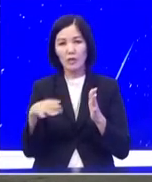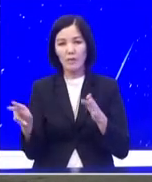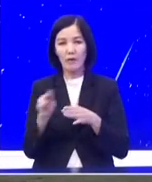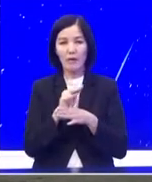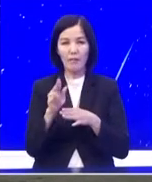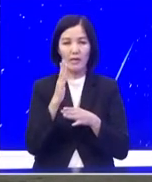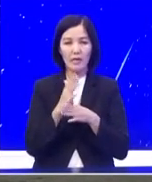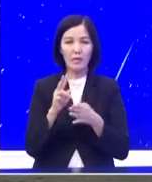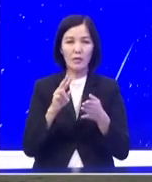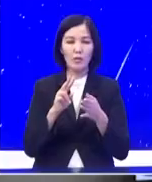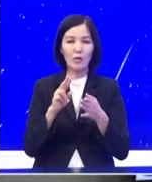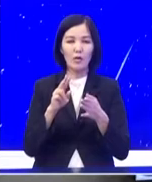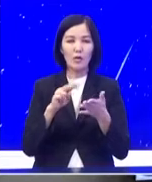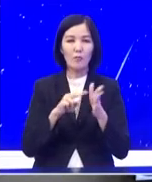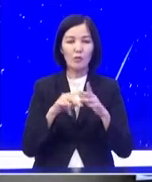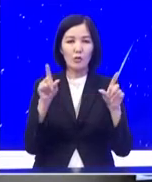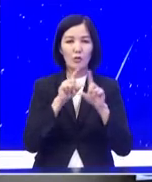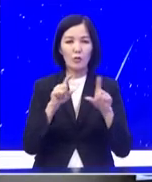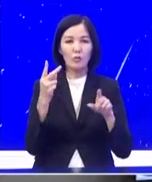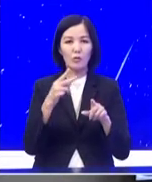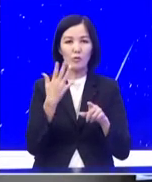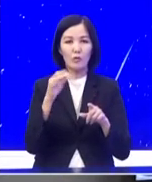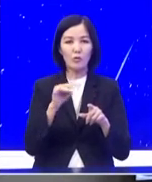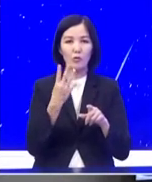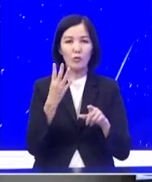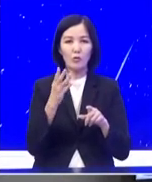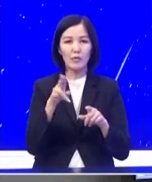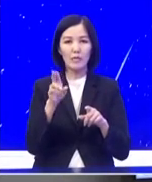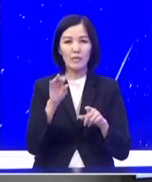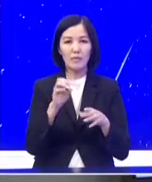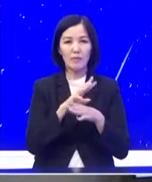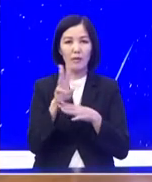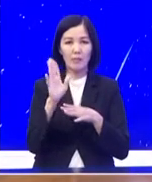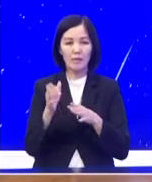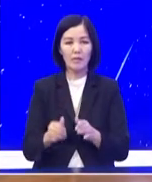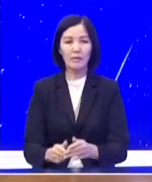келтіріледі. Бюджеттік ұйымдар 25-те 4 миллион литр дизель отынымен